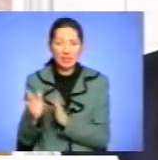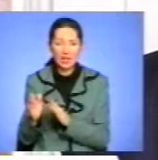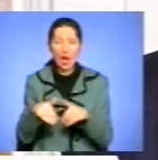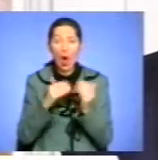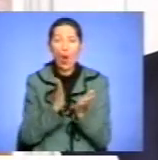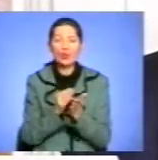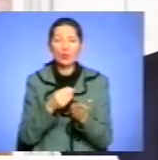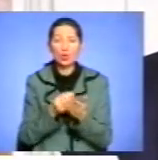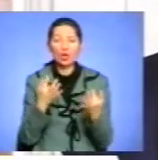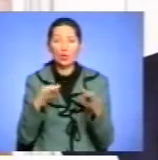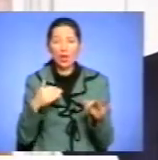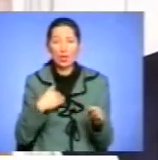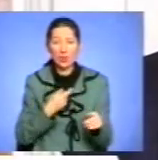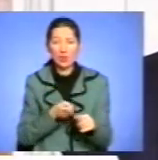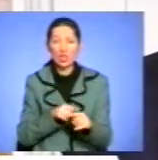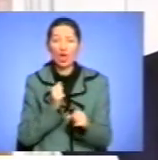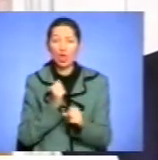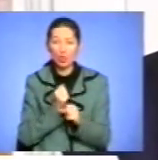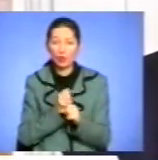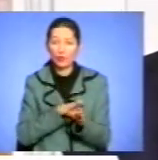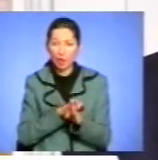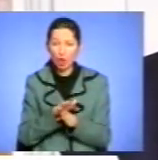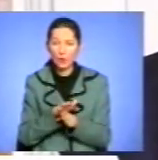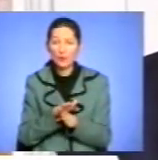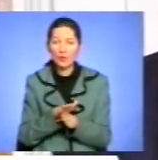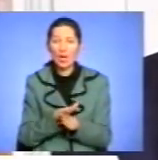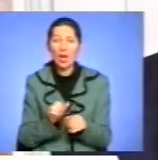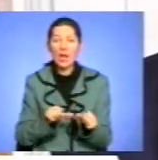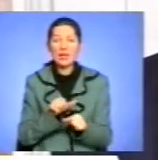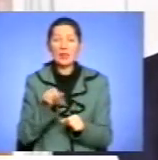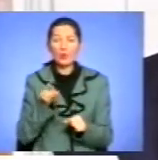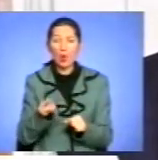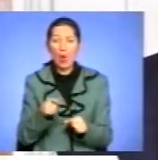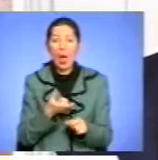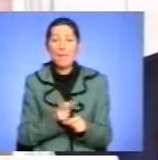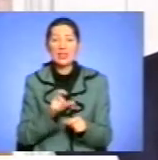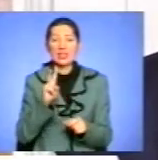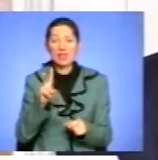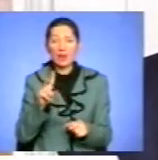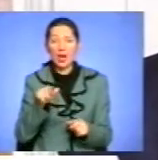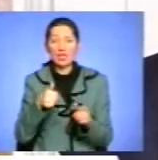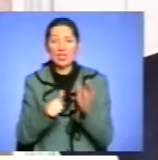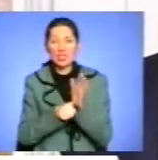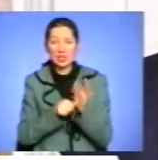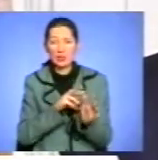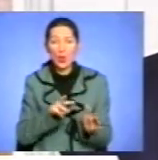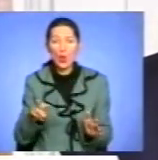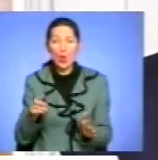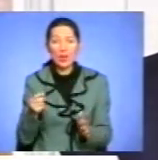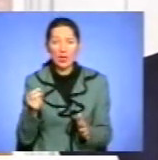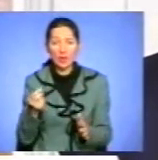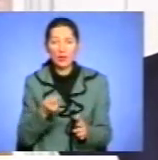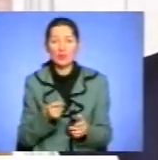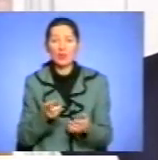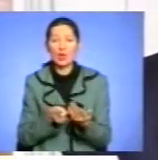бюджету дозволяє нам це зробити. Крім цього, більше як 2,6 мільйона гривень за рахунок цього